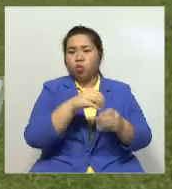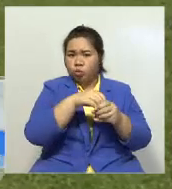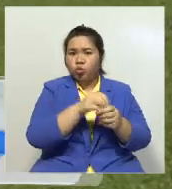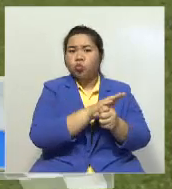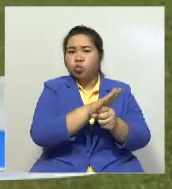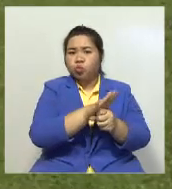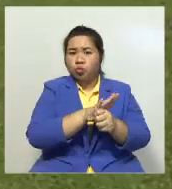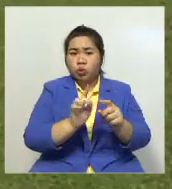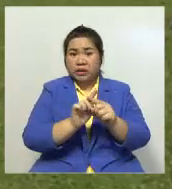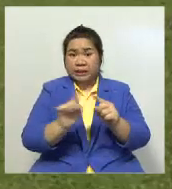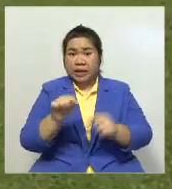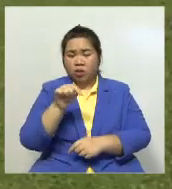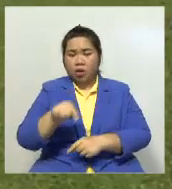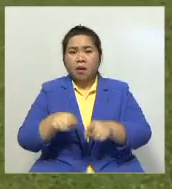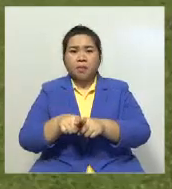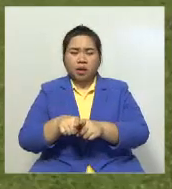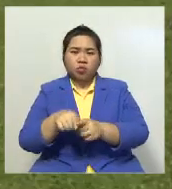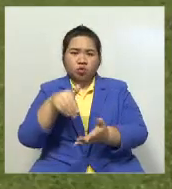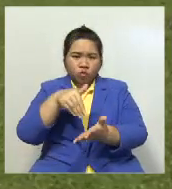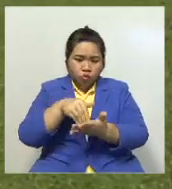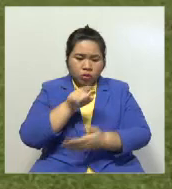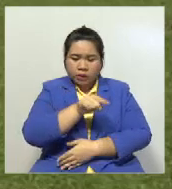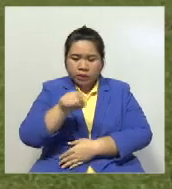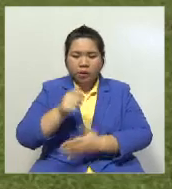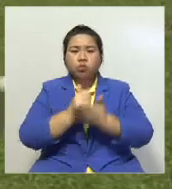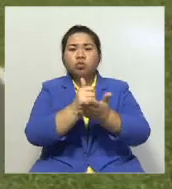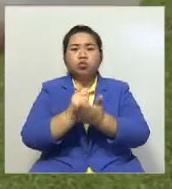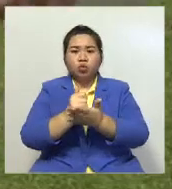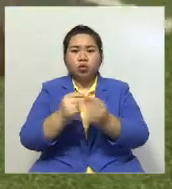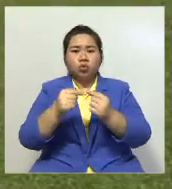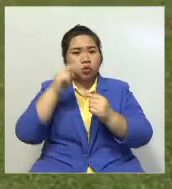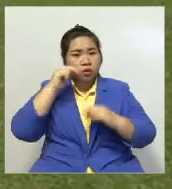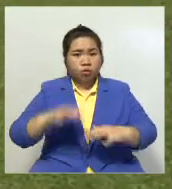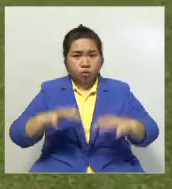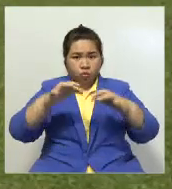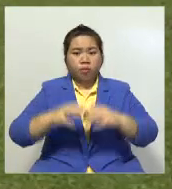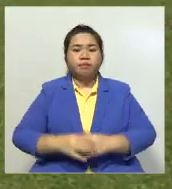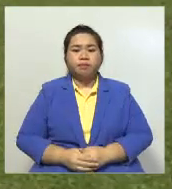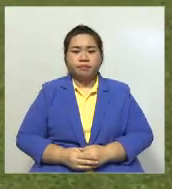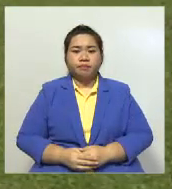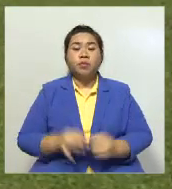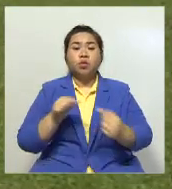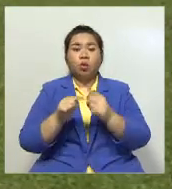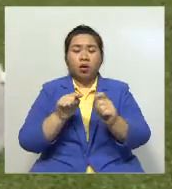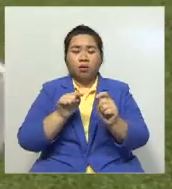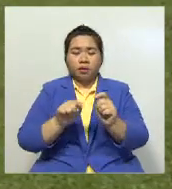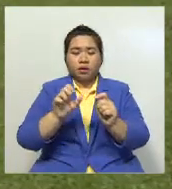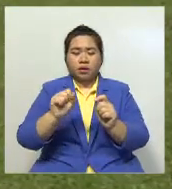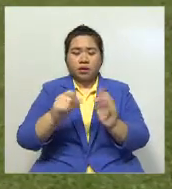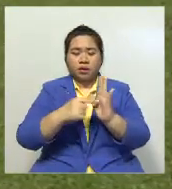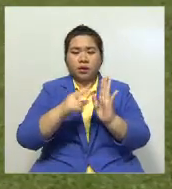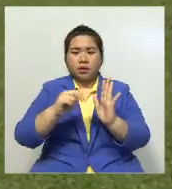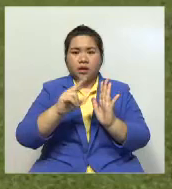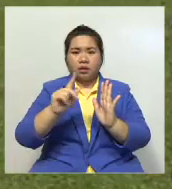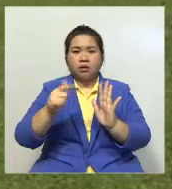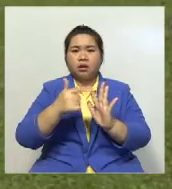ที่นี่ค่ะได้ใช้เป็นศูนย์บัญชาเหตุการณ์ในการช่วยเหลือน้ำท่วมนะคะสำหรับในพื้นที่ตัวอำเภอสังขละบุรีเองค่ะไม่ได้รับผลกระท